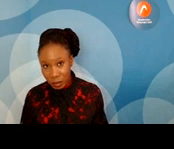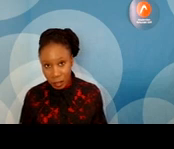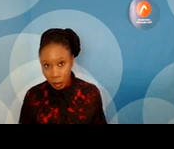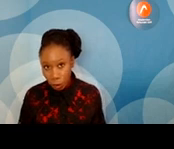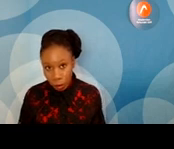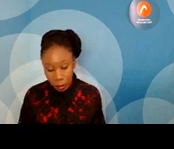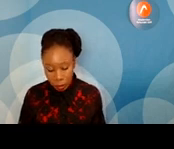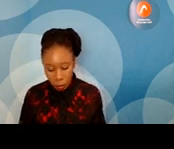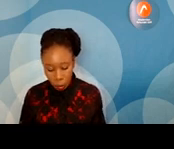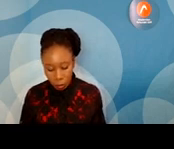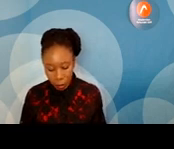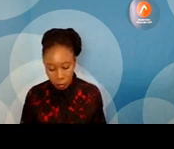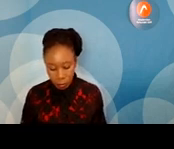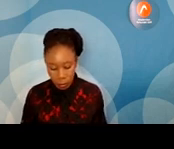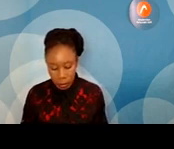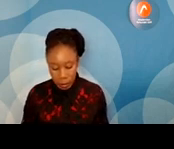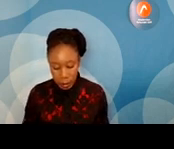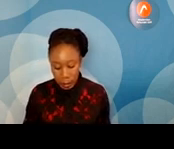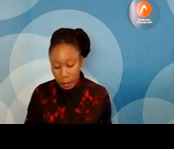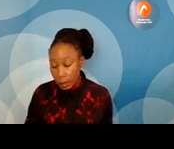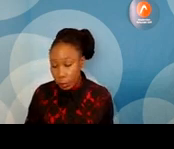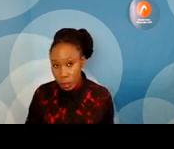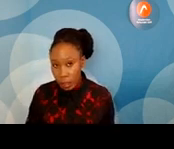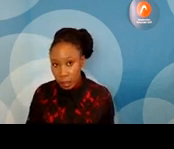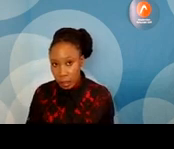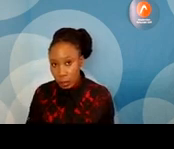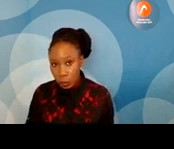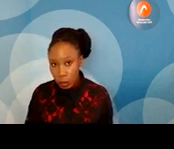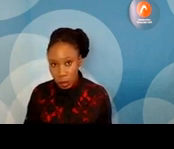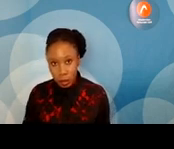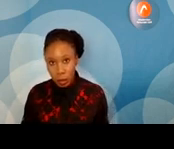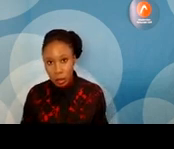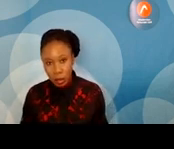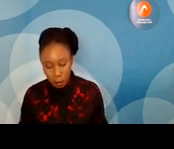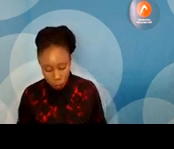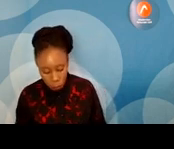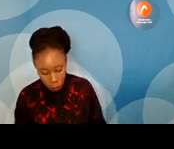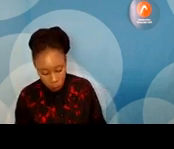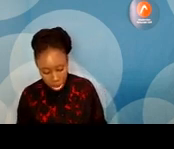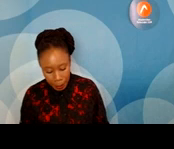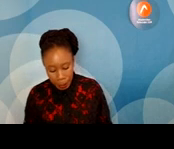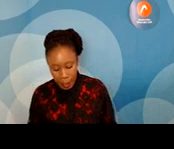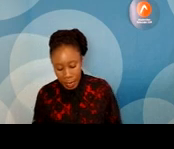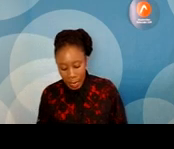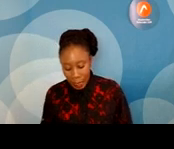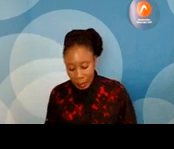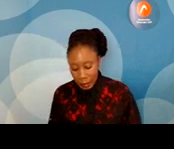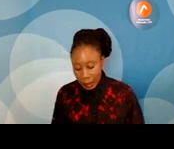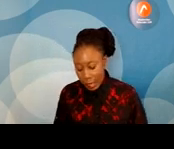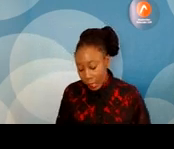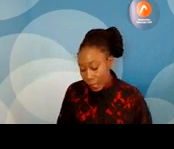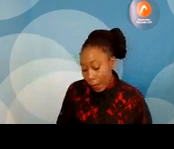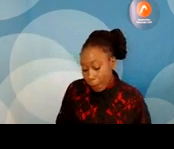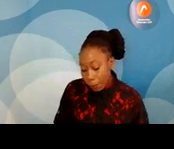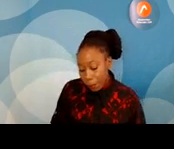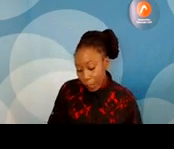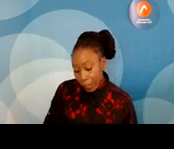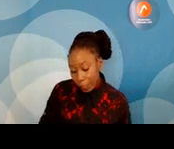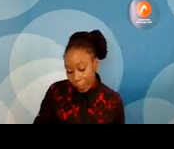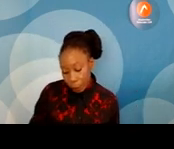söker spridda åldrar i rekryteringsannonser och så. Det